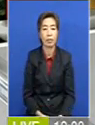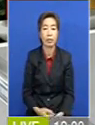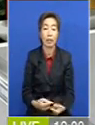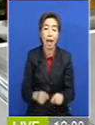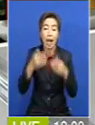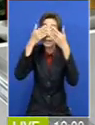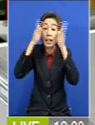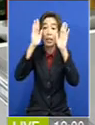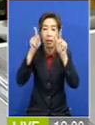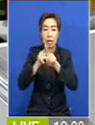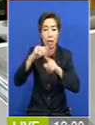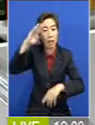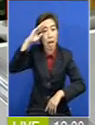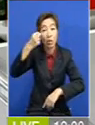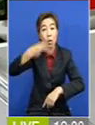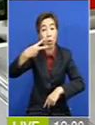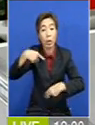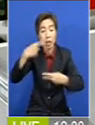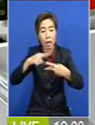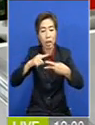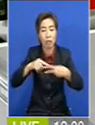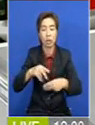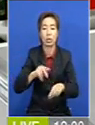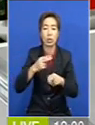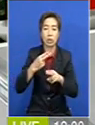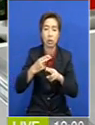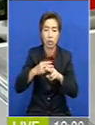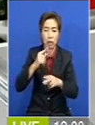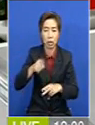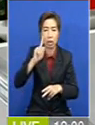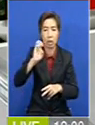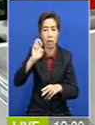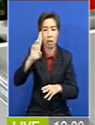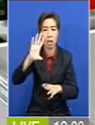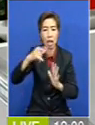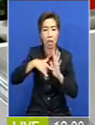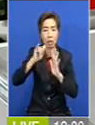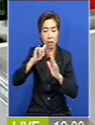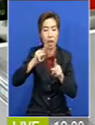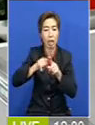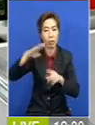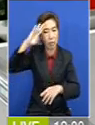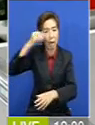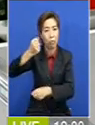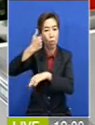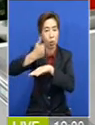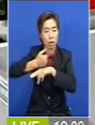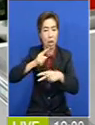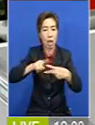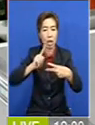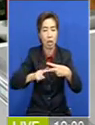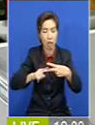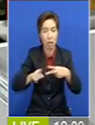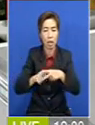เลยแล้วกันคุณผู้ชม2ในทหารที่ว่านี้ก็คือบิ๊กหมูพลเอกธีรชัยนาควานิชค่ะผู้บัญชาการทหารบกแล้วก็บิ๊